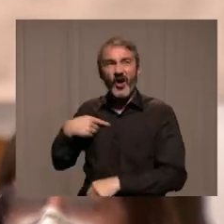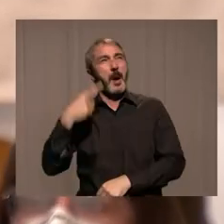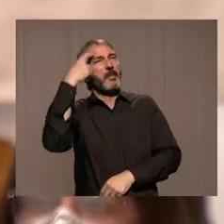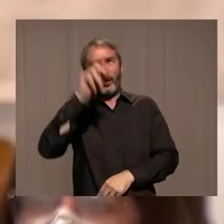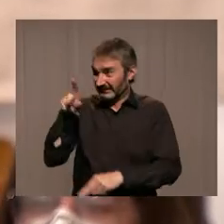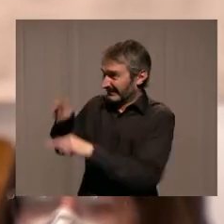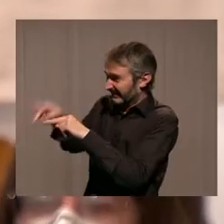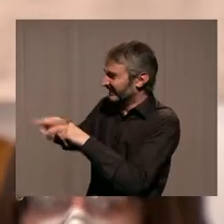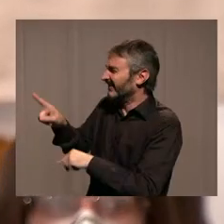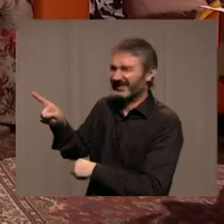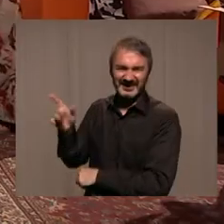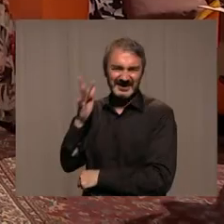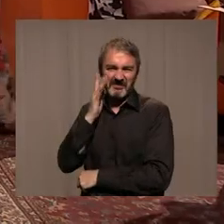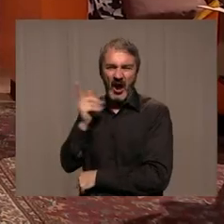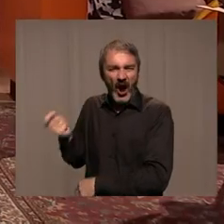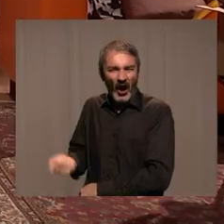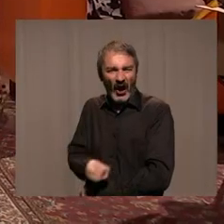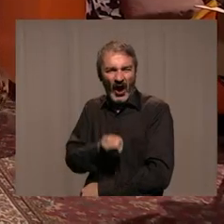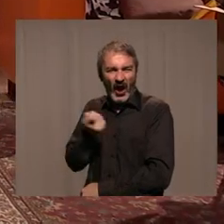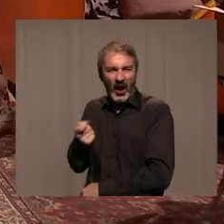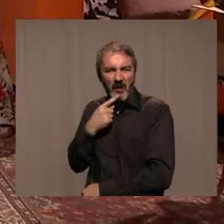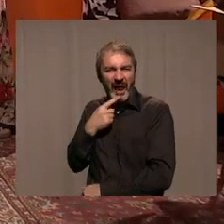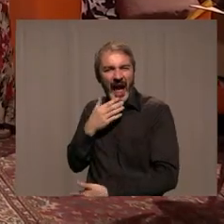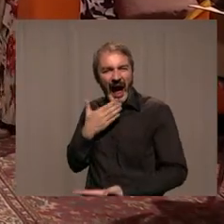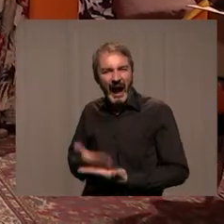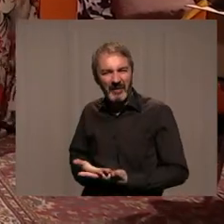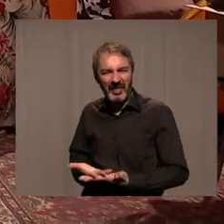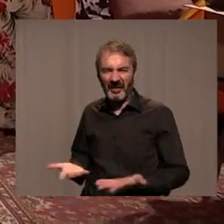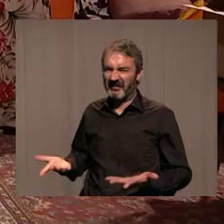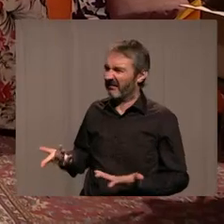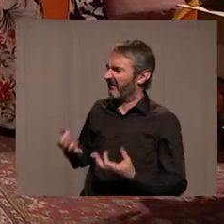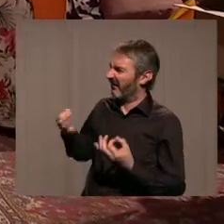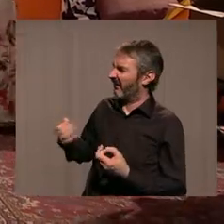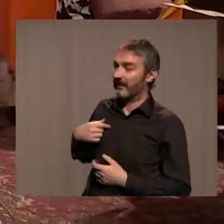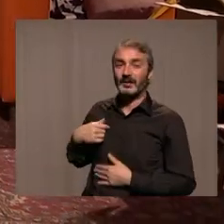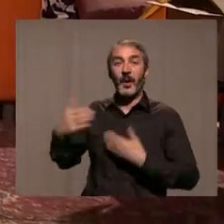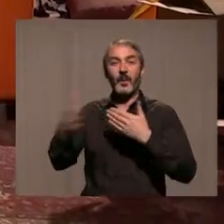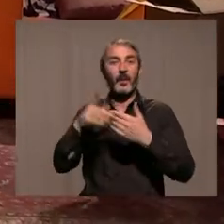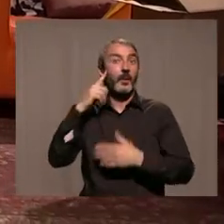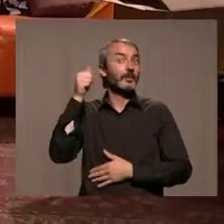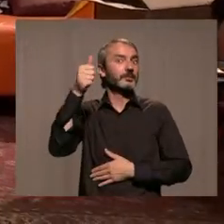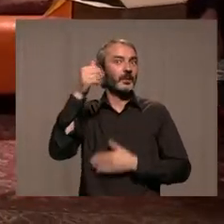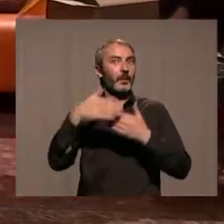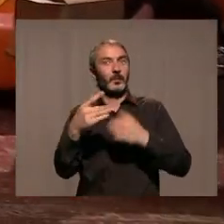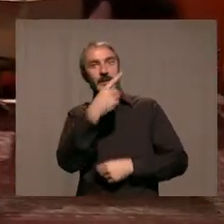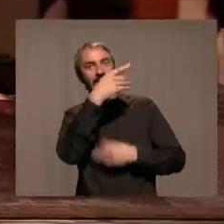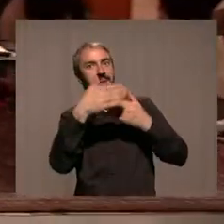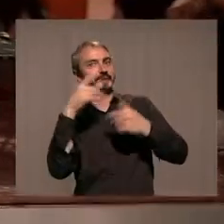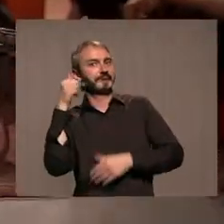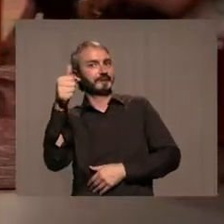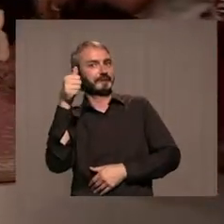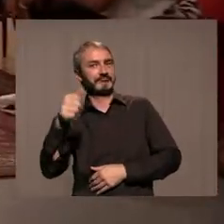Perdó, és que crec que aquest discurs l'he sentit molts cops. No és una mica previsible? Hòstia, previsible. M'hi ha deixat la pell. Mira, som-hi. Mira, ens ha